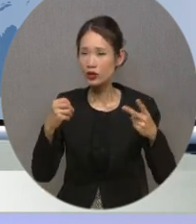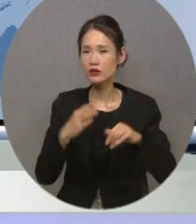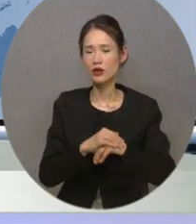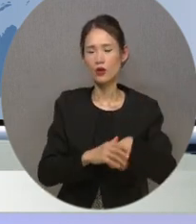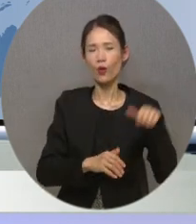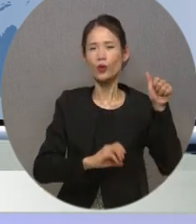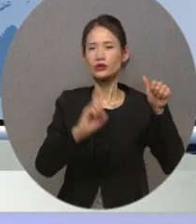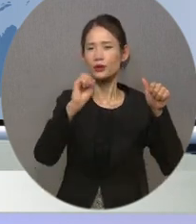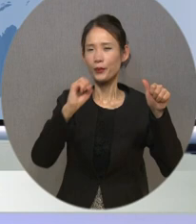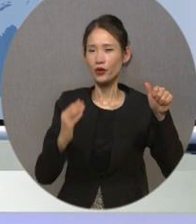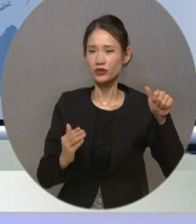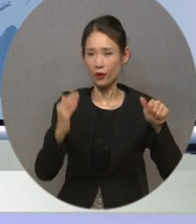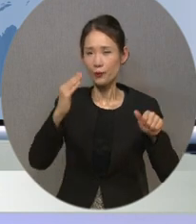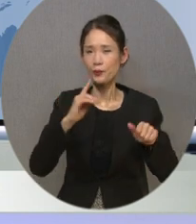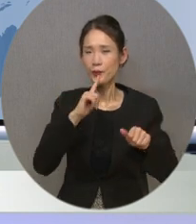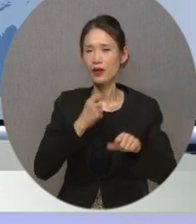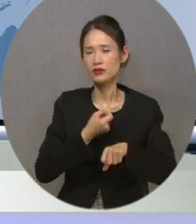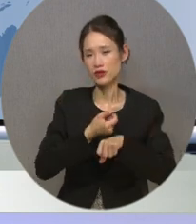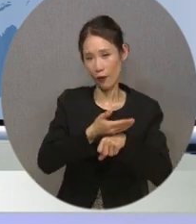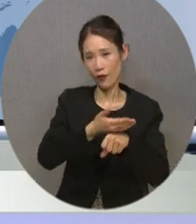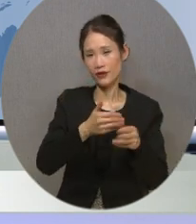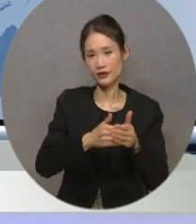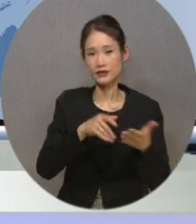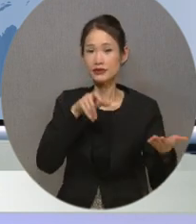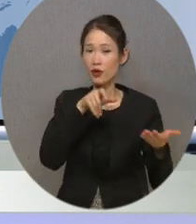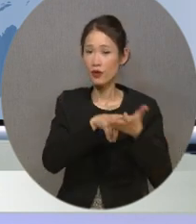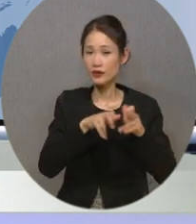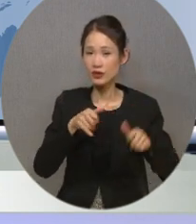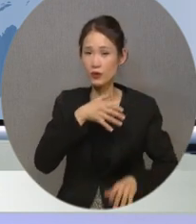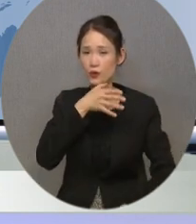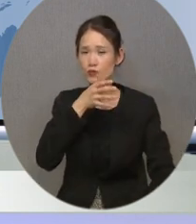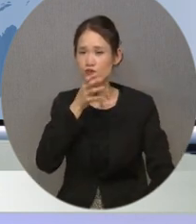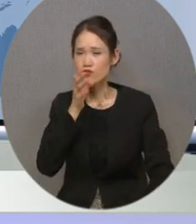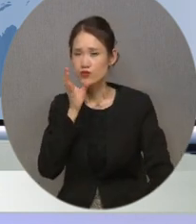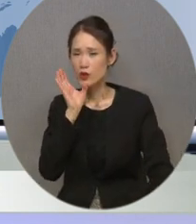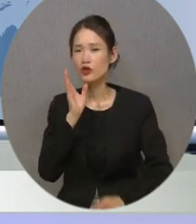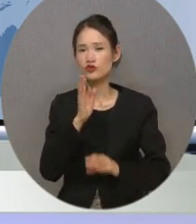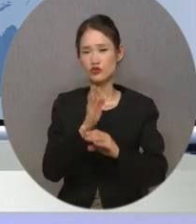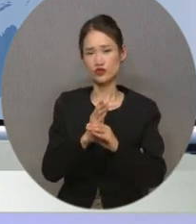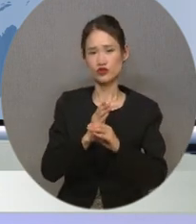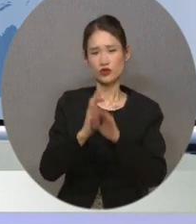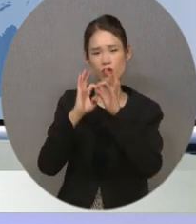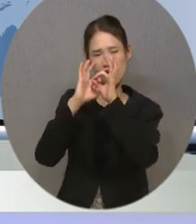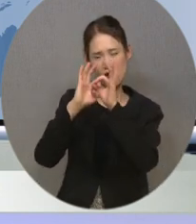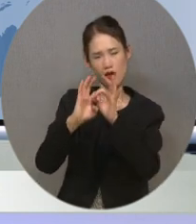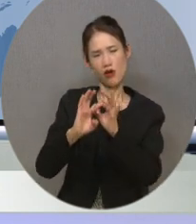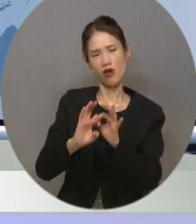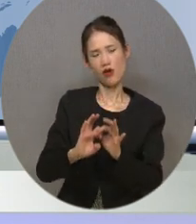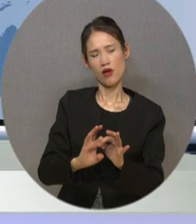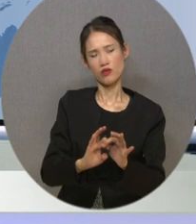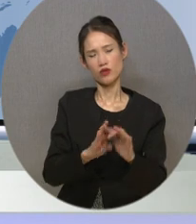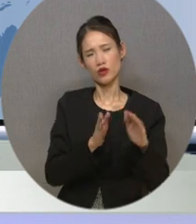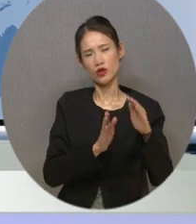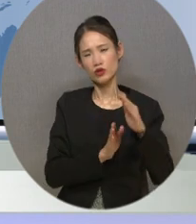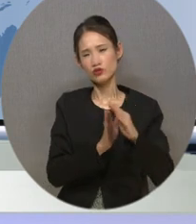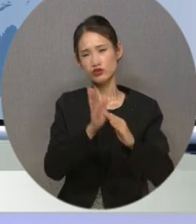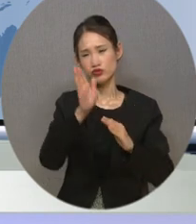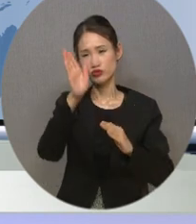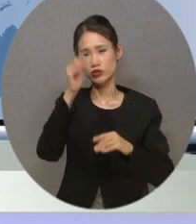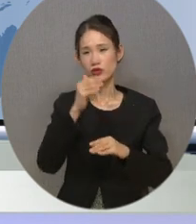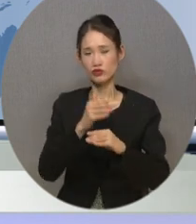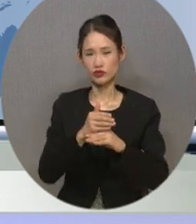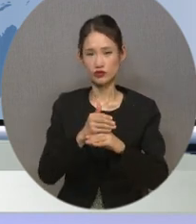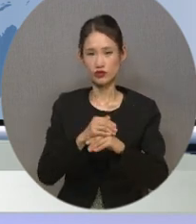넘는다고 전해드렸는데요. 등록장애인 고령화 추세 또한 꾸준히 상승 곡선을 그리고 있고, 이 신규